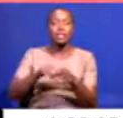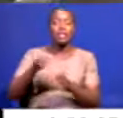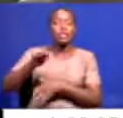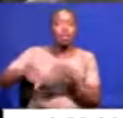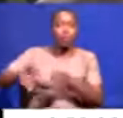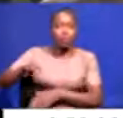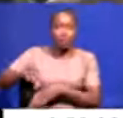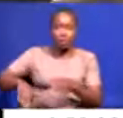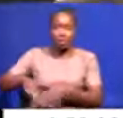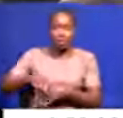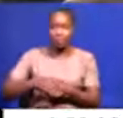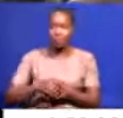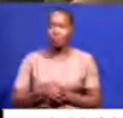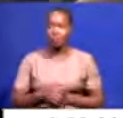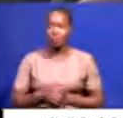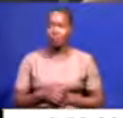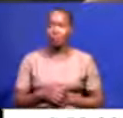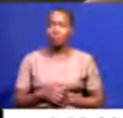Bomas.